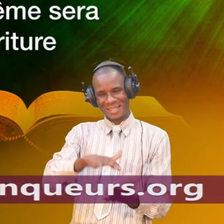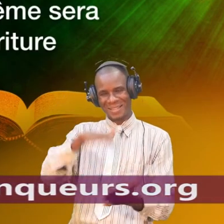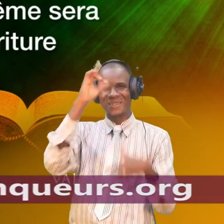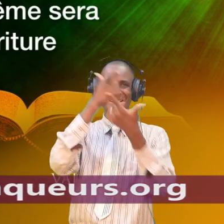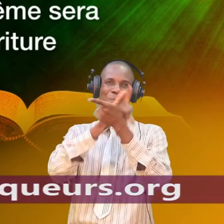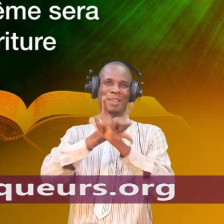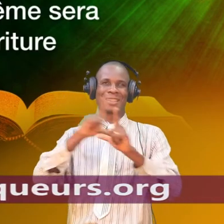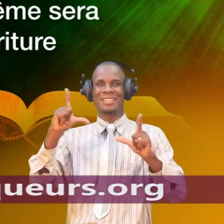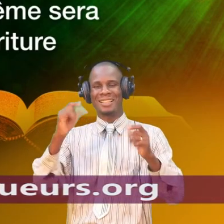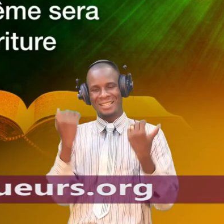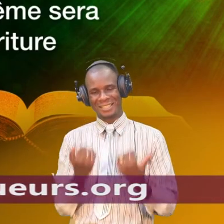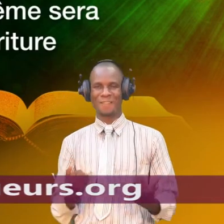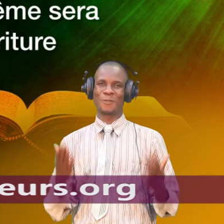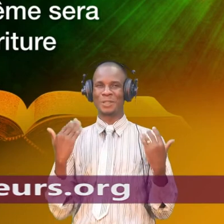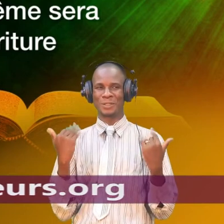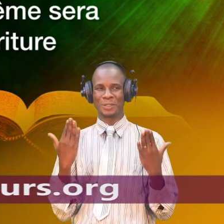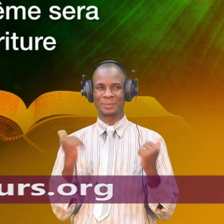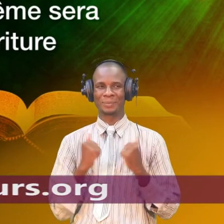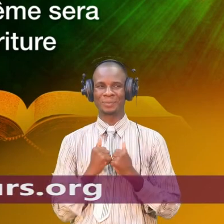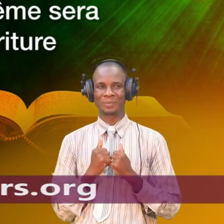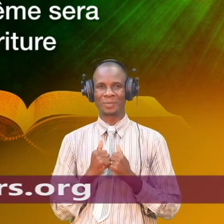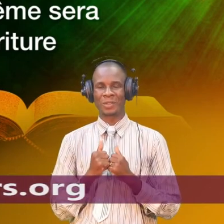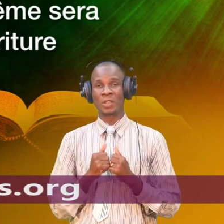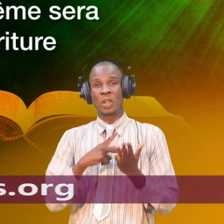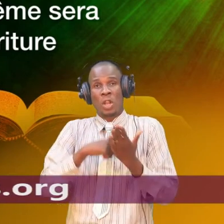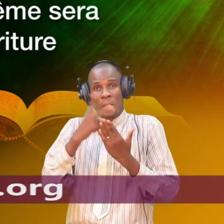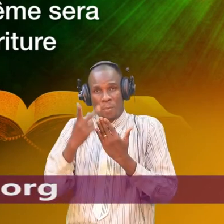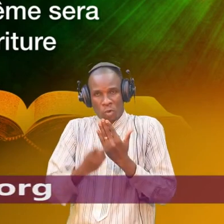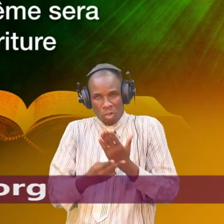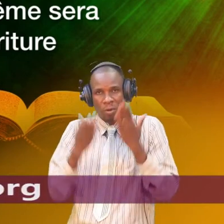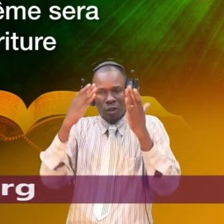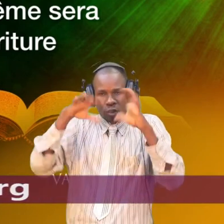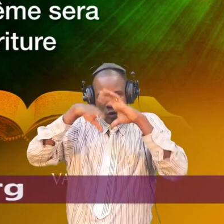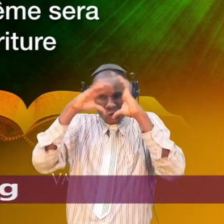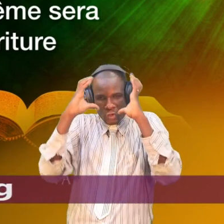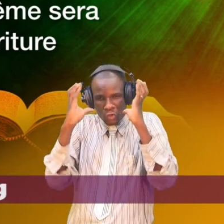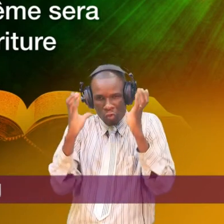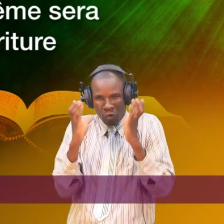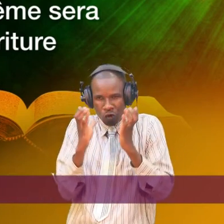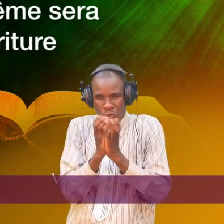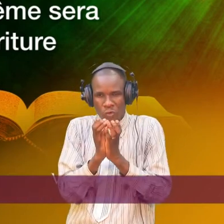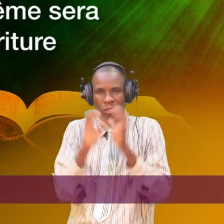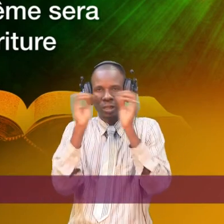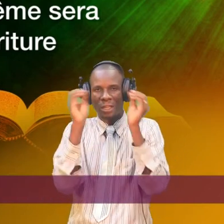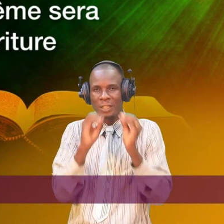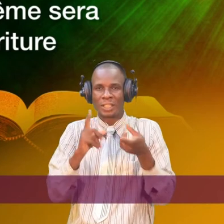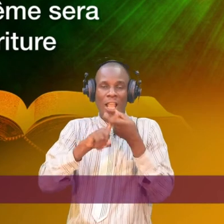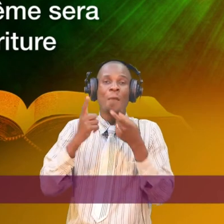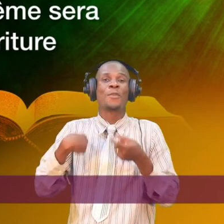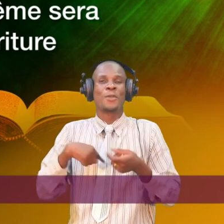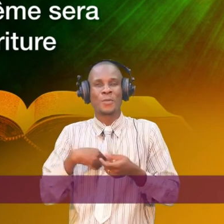vinavyo vitawekwa huru na kukolewa katika utumwa wa uharibifu